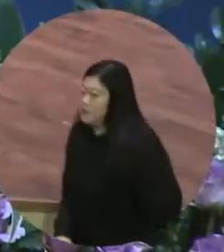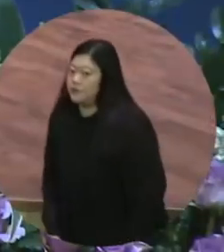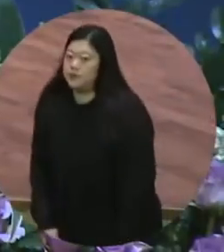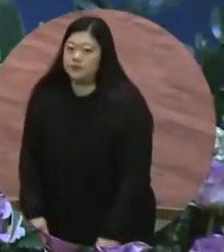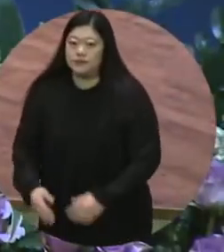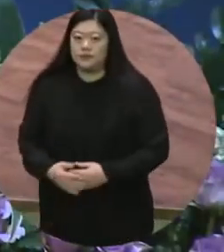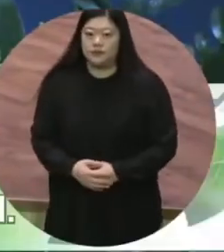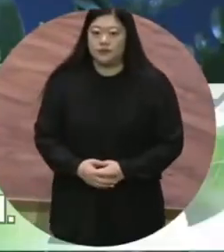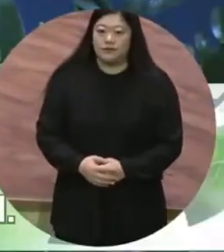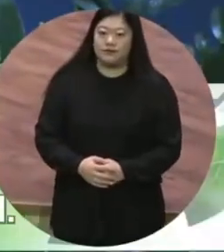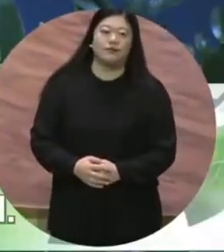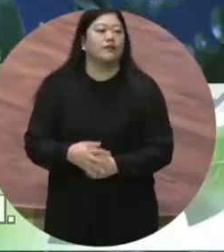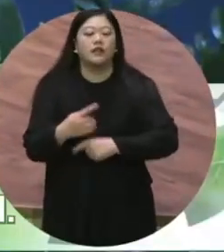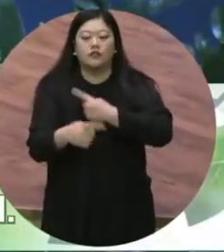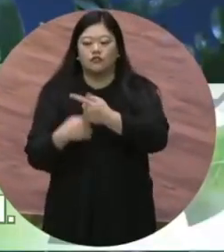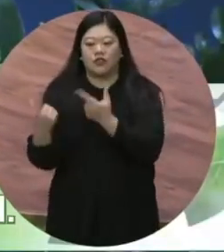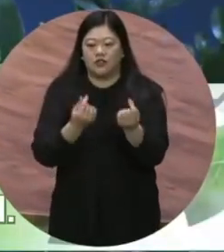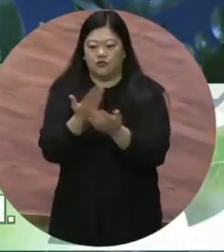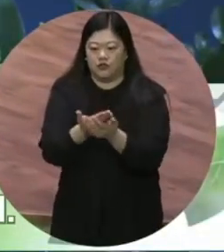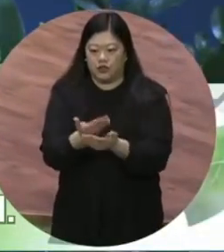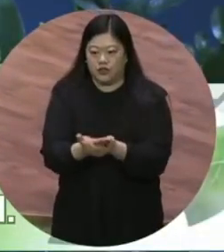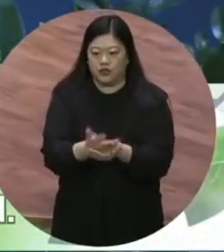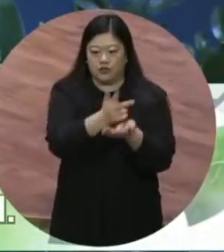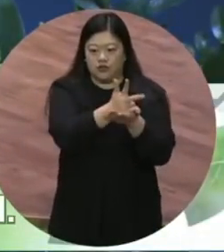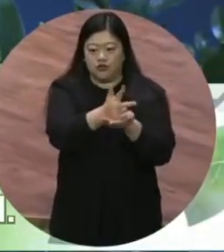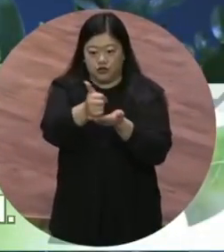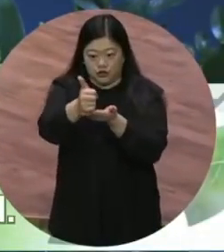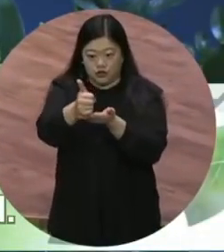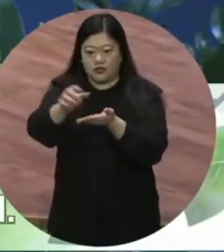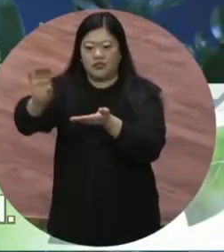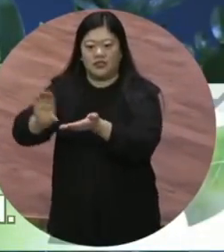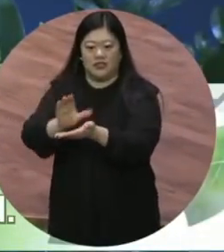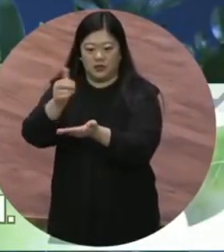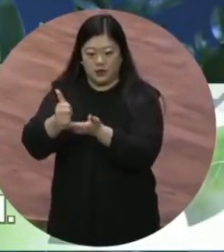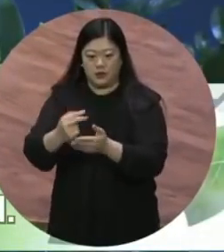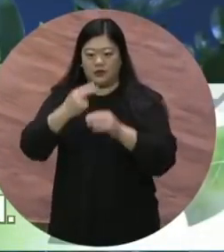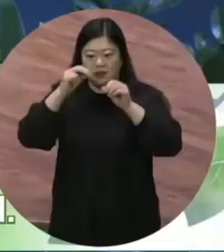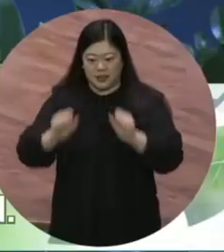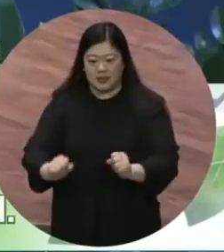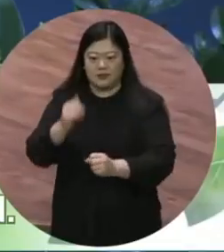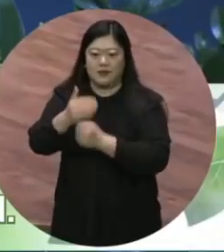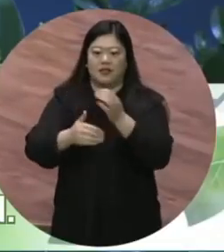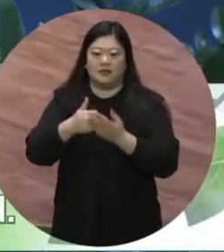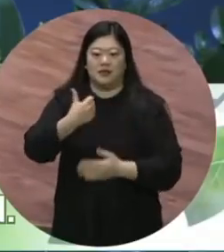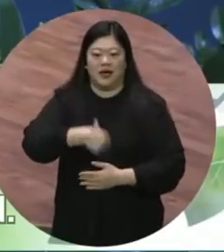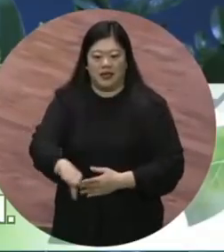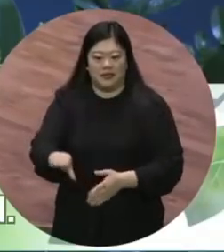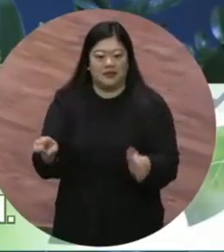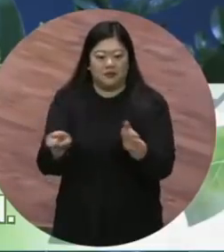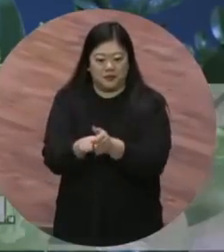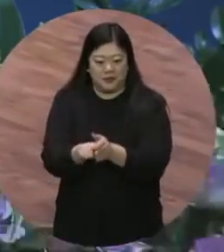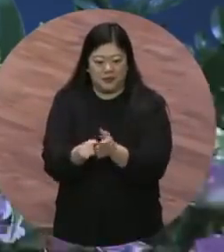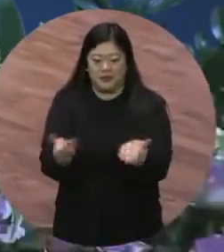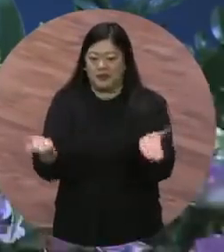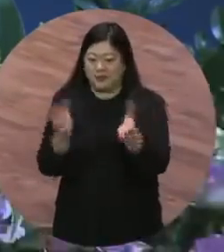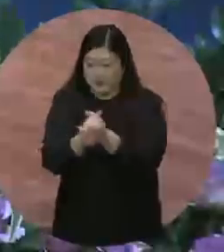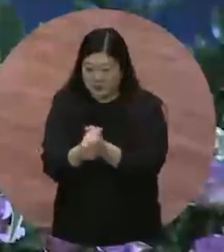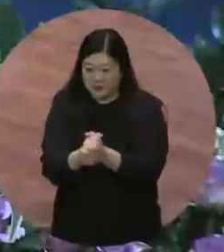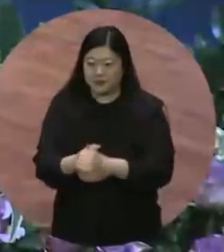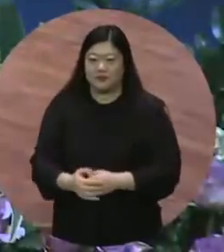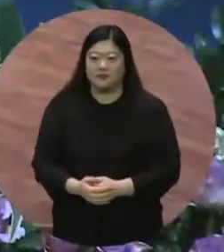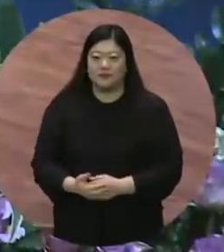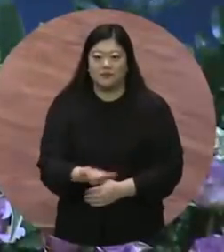우리 신앙 고백 드리겠습니다. 주는 그리스도시요 살아계신 하나님의 아들이십니다. 우리 자모실,